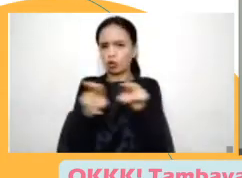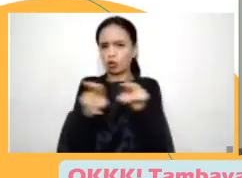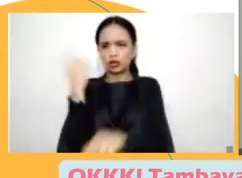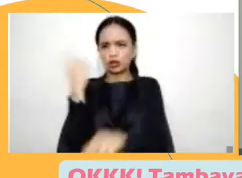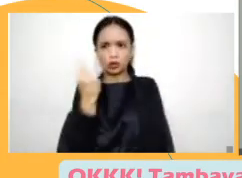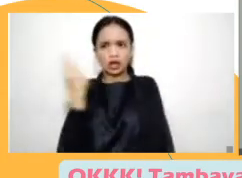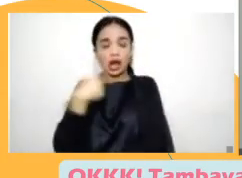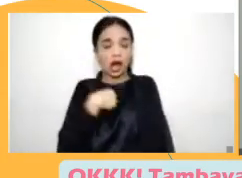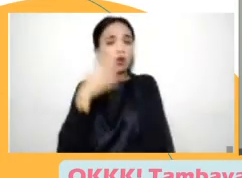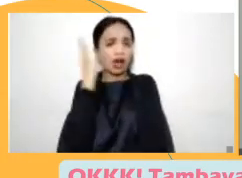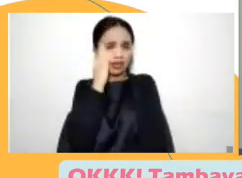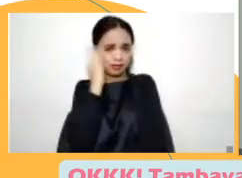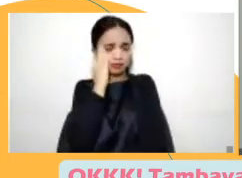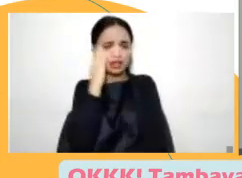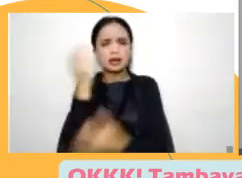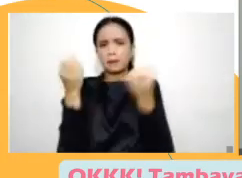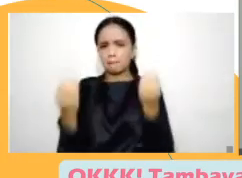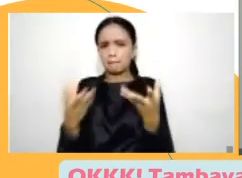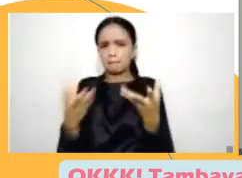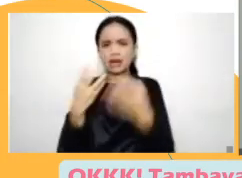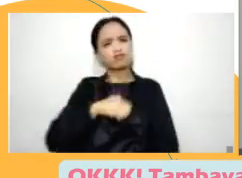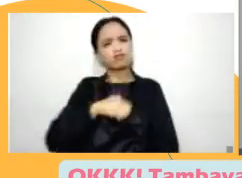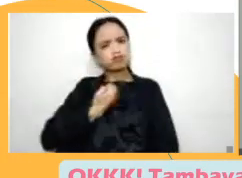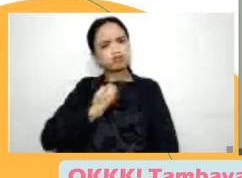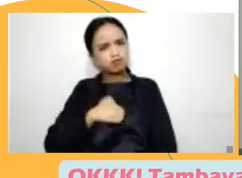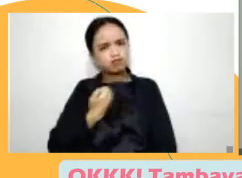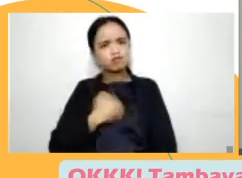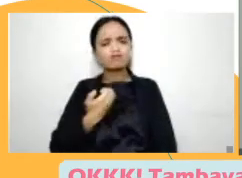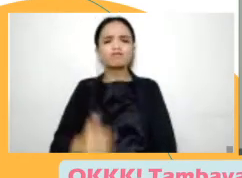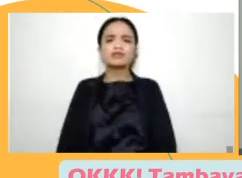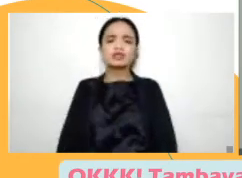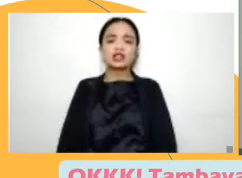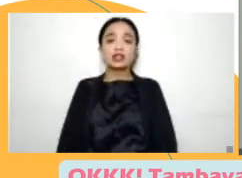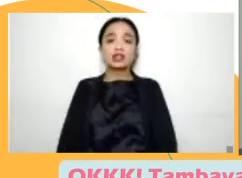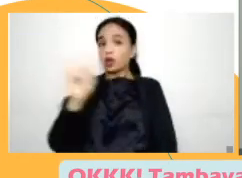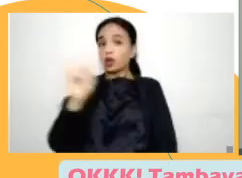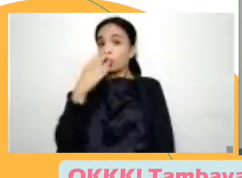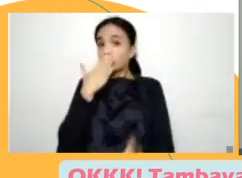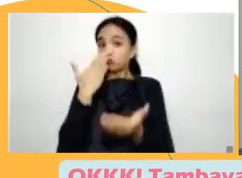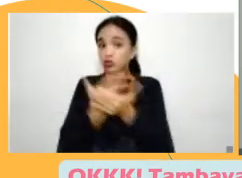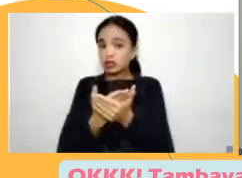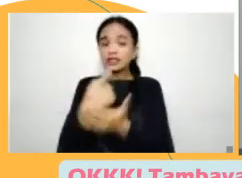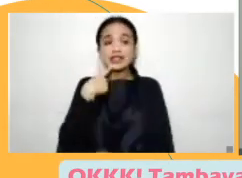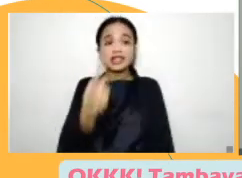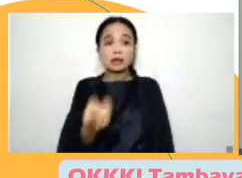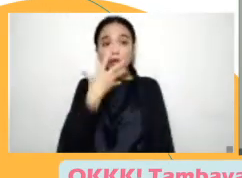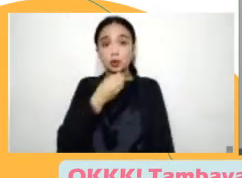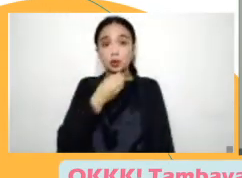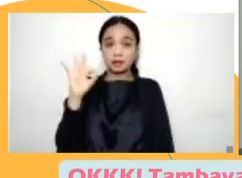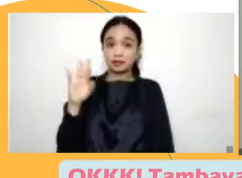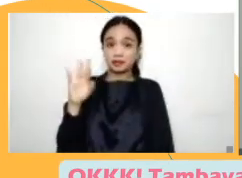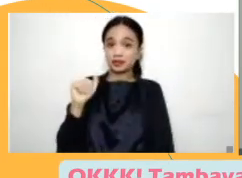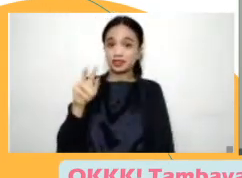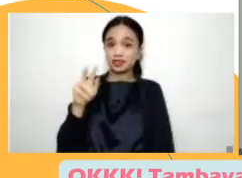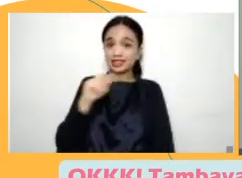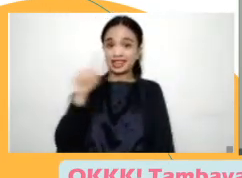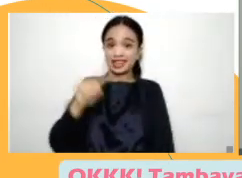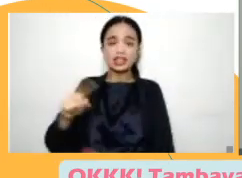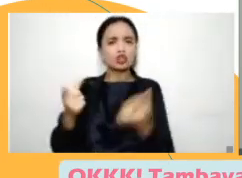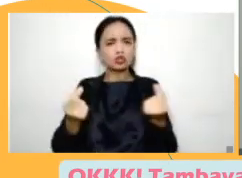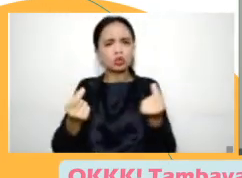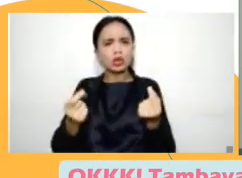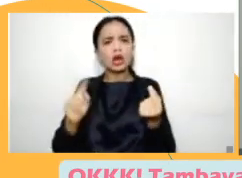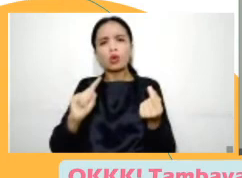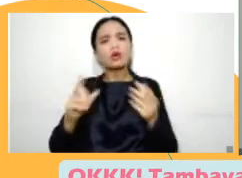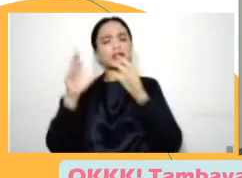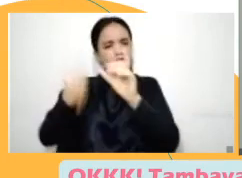ko, marami siyang emotions na naidudulot. So ang maganda, ang sabi nga ni Ate Franz, no, is acceptance. Yung